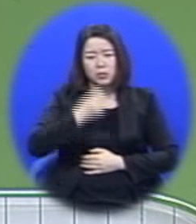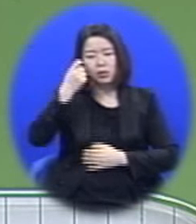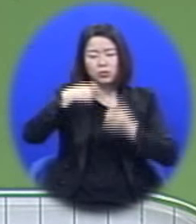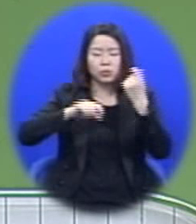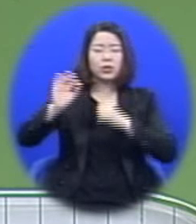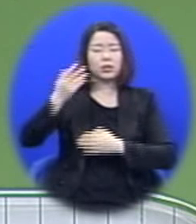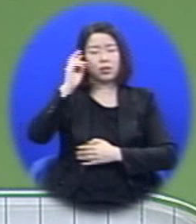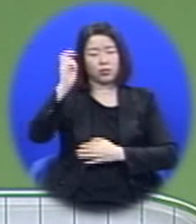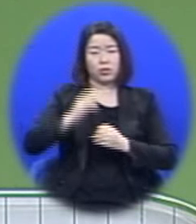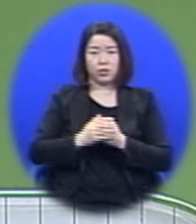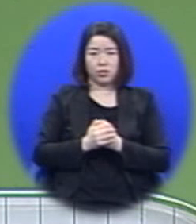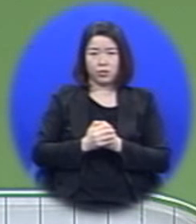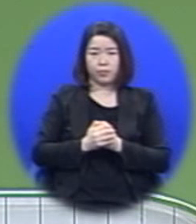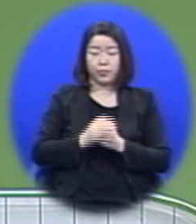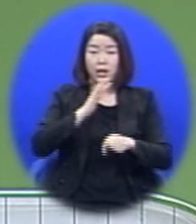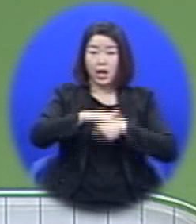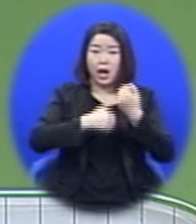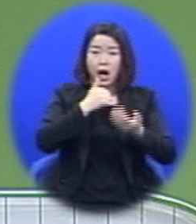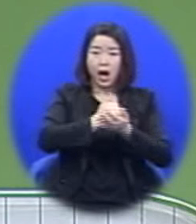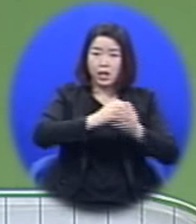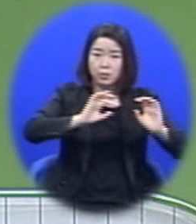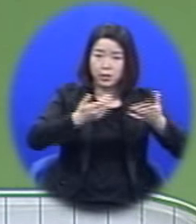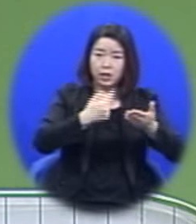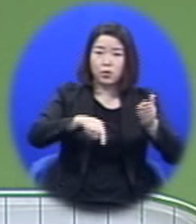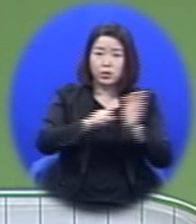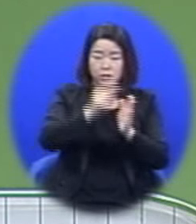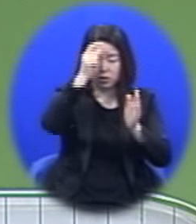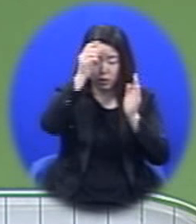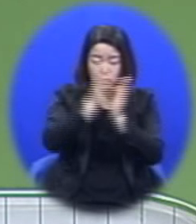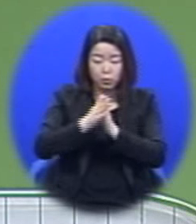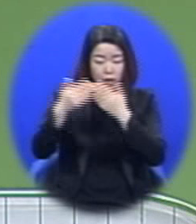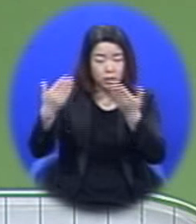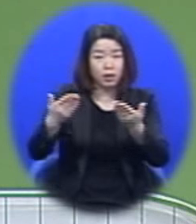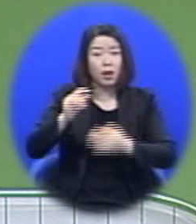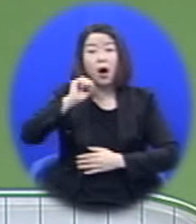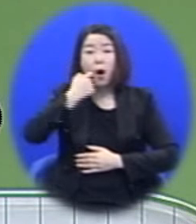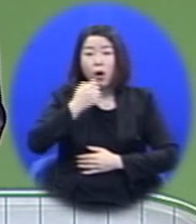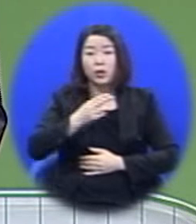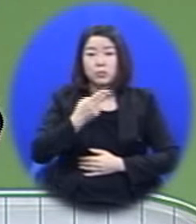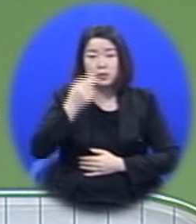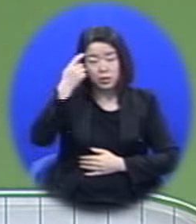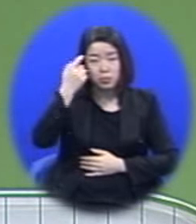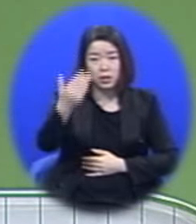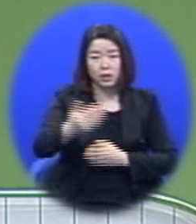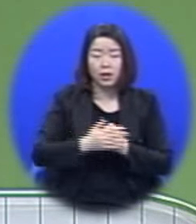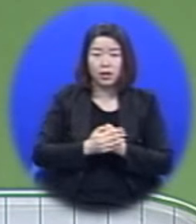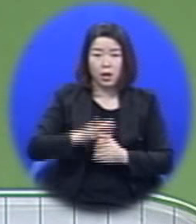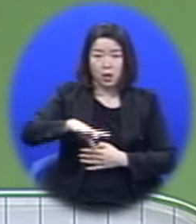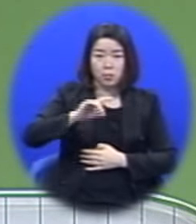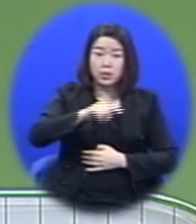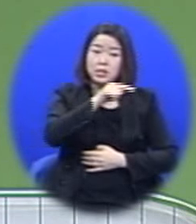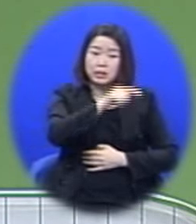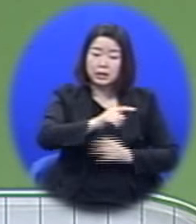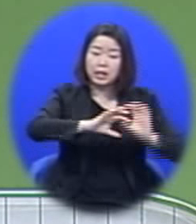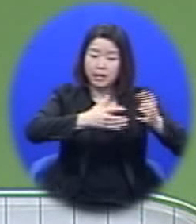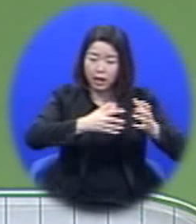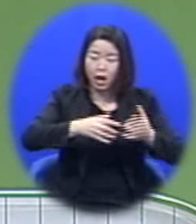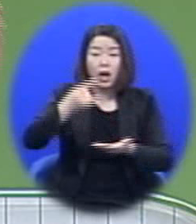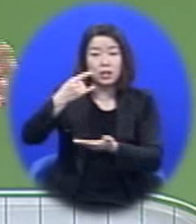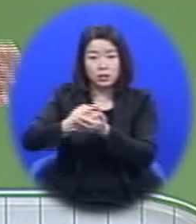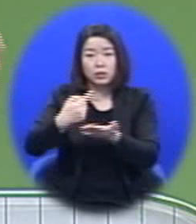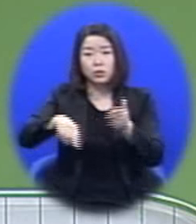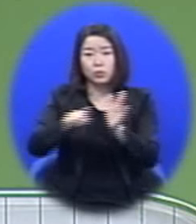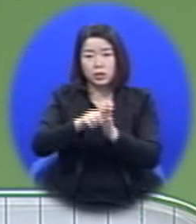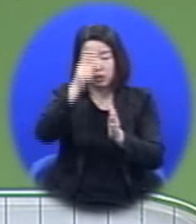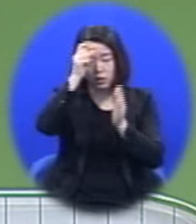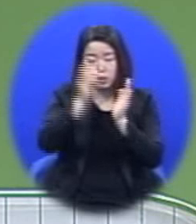하나님의 나라를 위해서 여러분 기도하는 게 어렵습니까? 먼저 그의 나라와 의를 위해 구하라. 여러분이